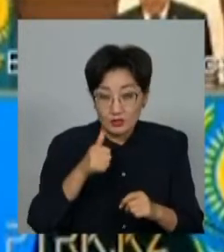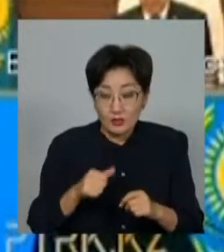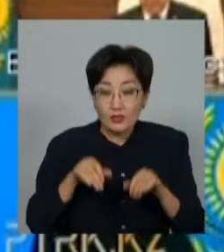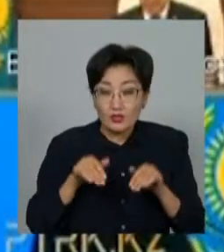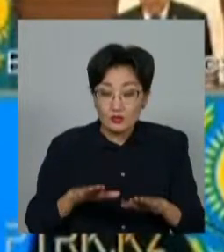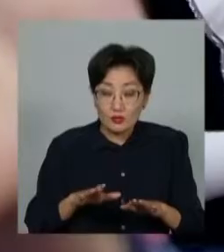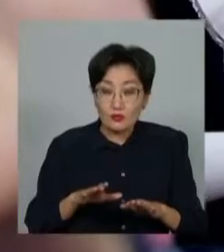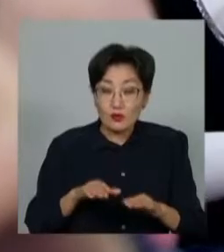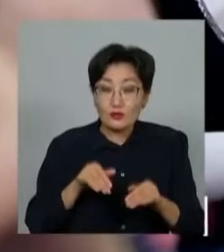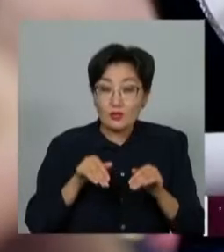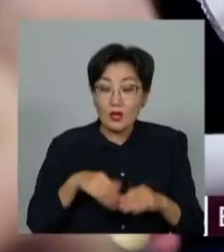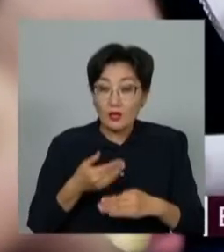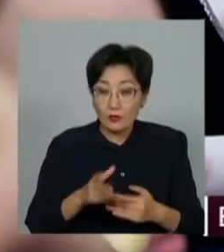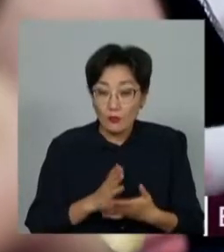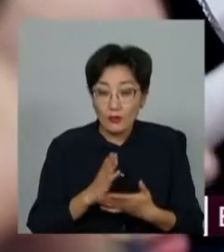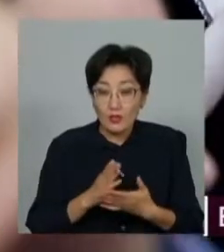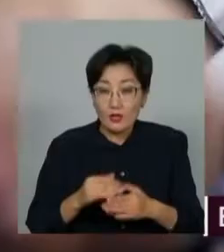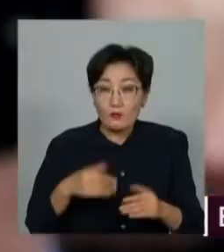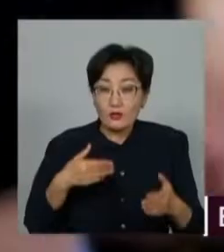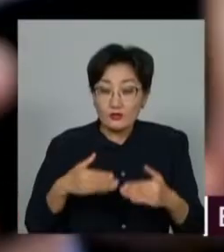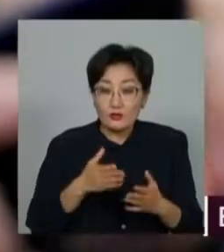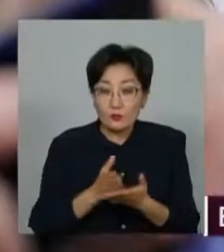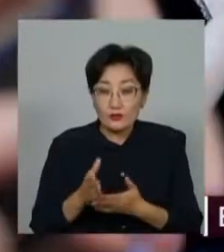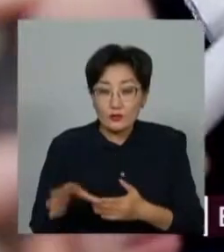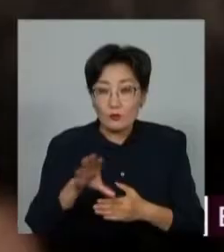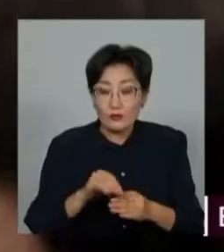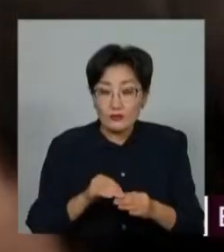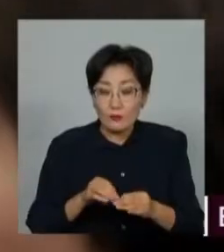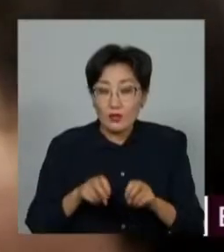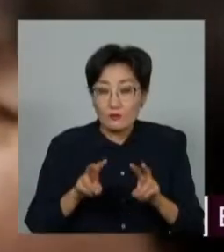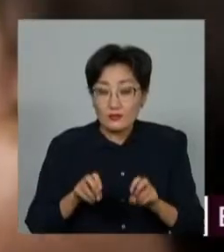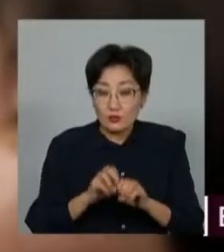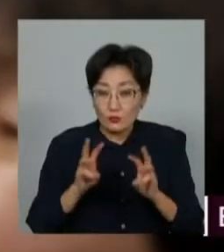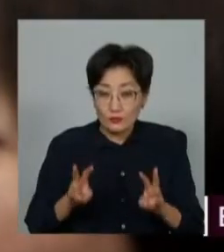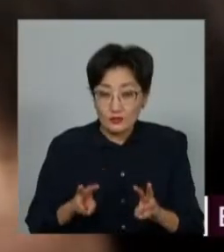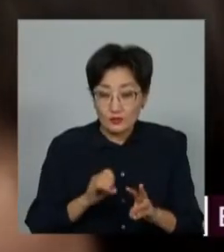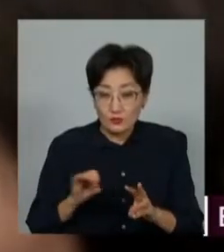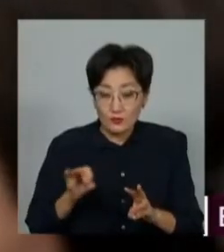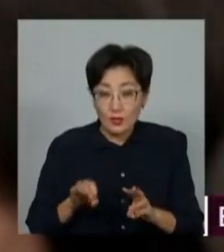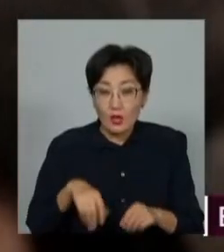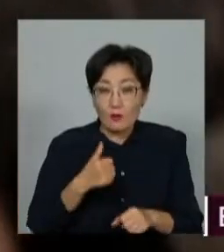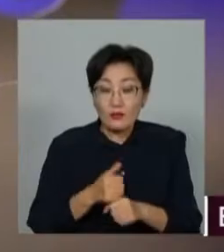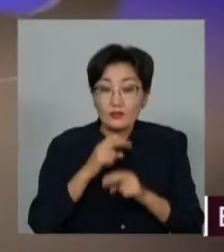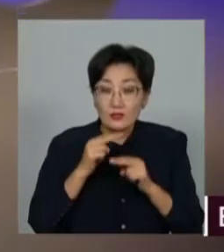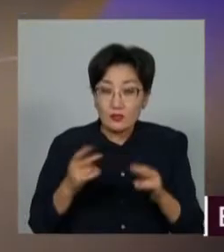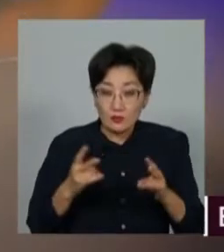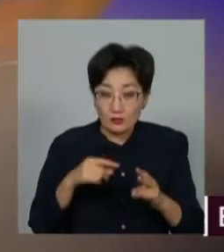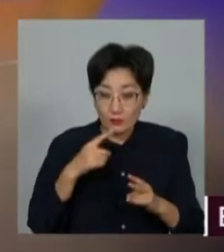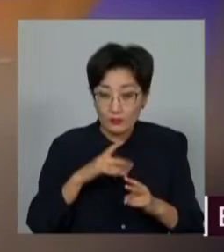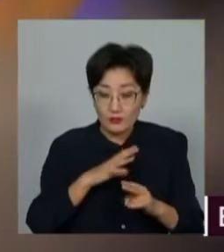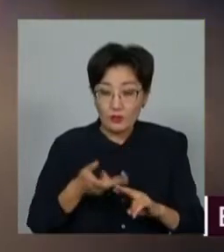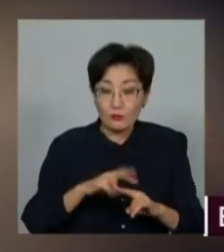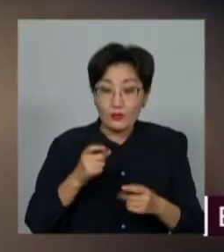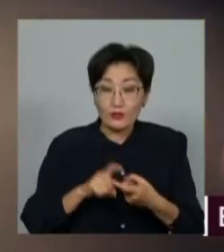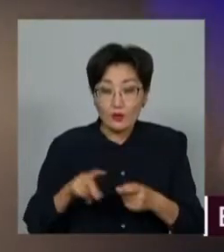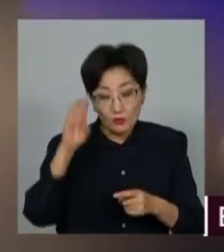атап өтті президент. Сондай-ақ, этносаралық қатынас саласында өңірлік құрылымдарды мамандармен қамтамасыз етуге де баса назар аудару керектігі айтылды. Бұл